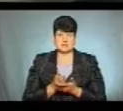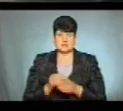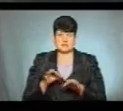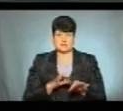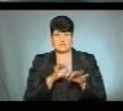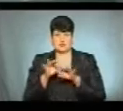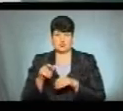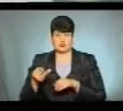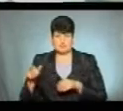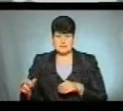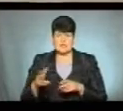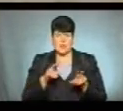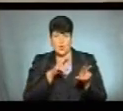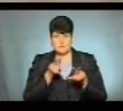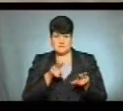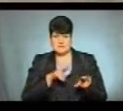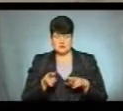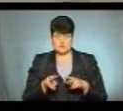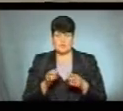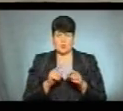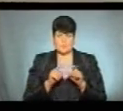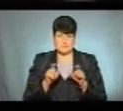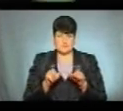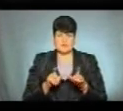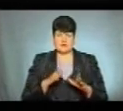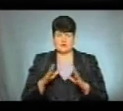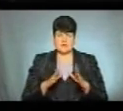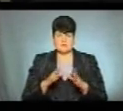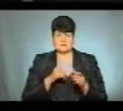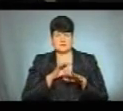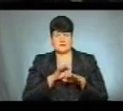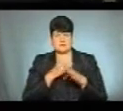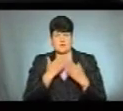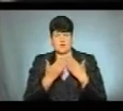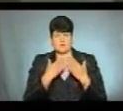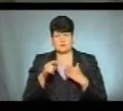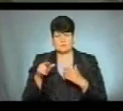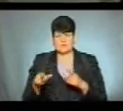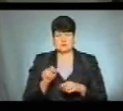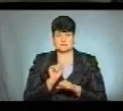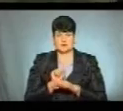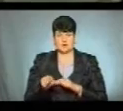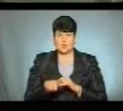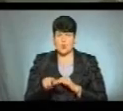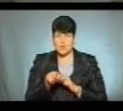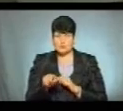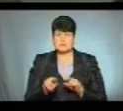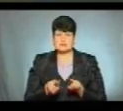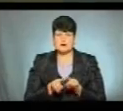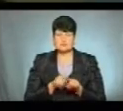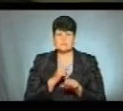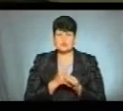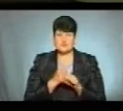та обстежували заміновані об'єкти. Тренувалися вести переговори з жителями, які перекривали дорогу. Також силовики